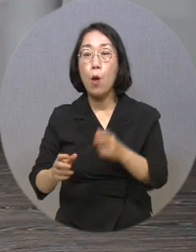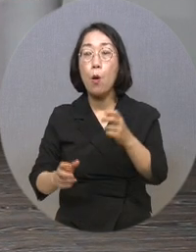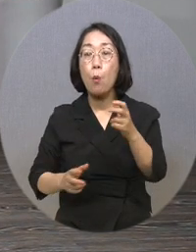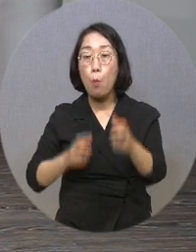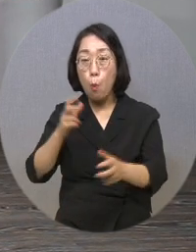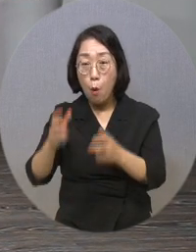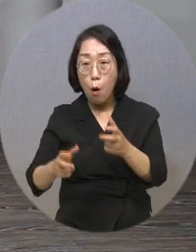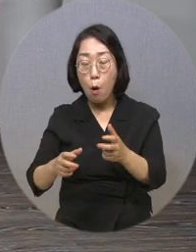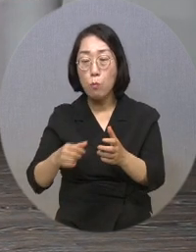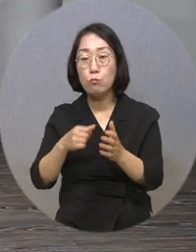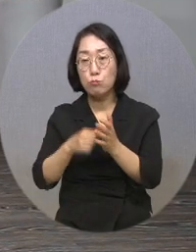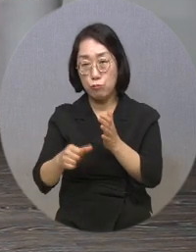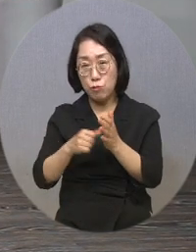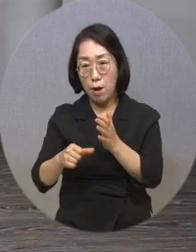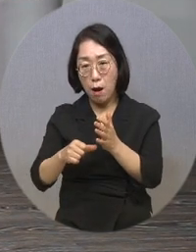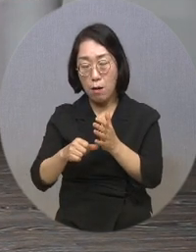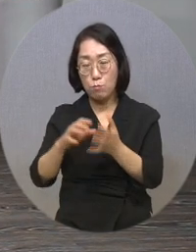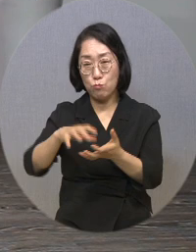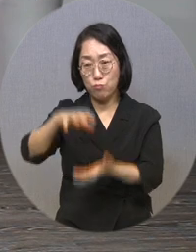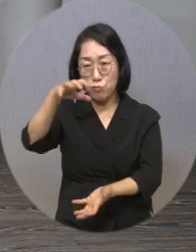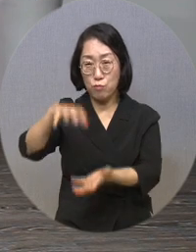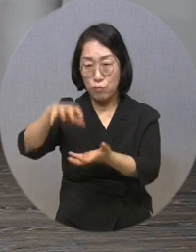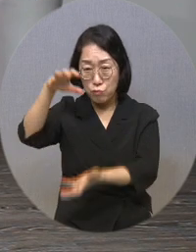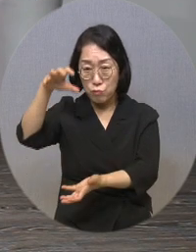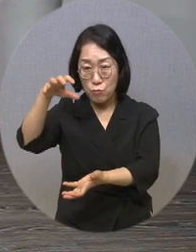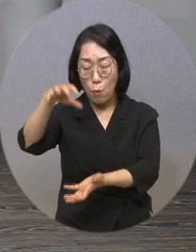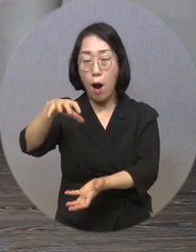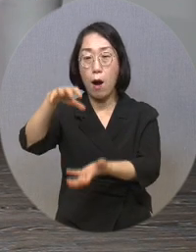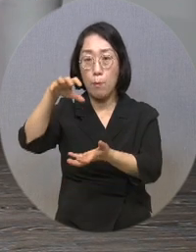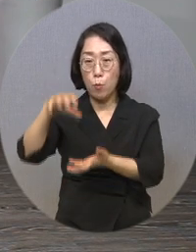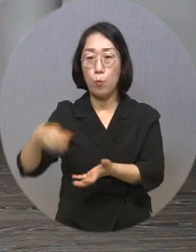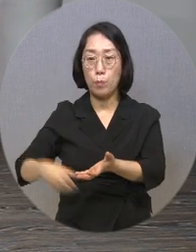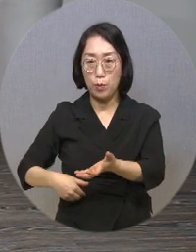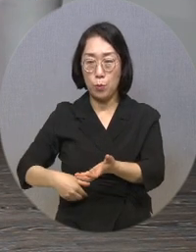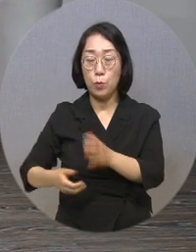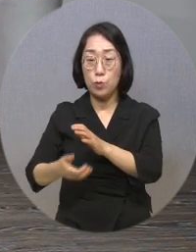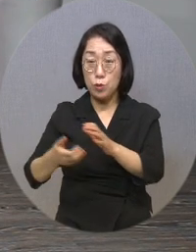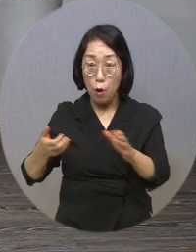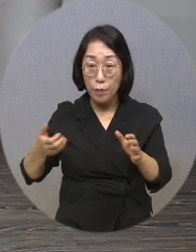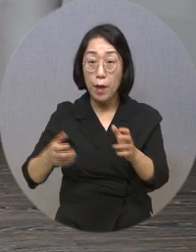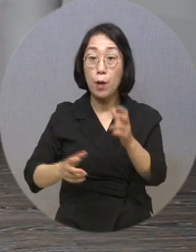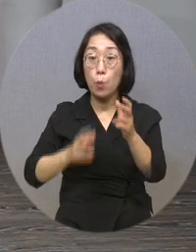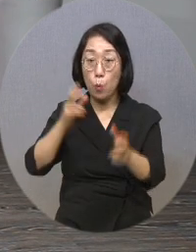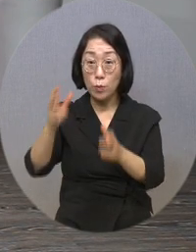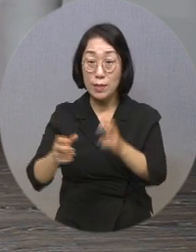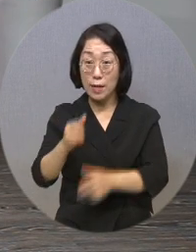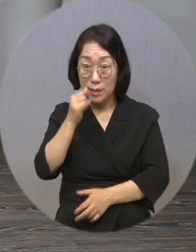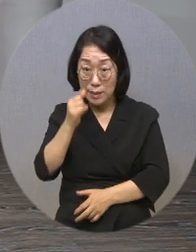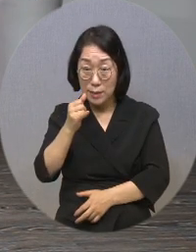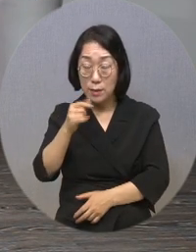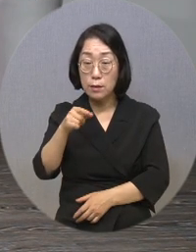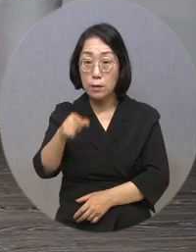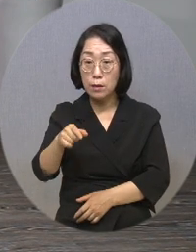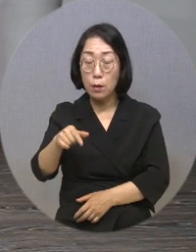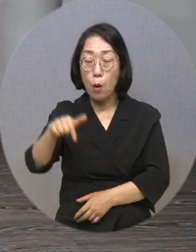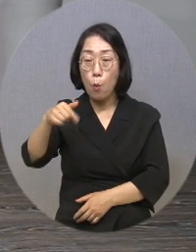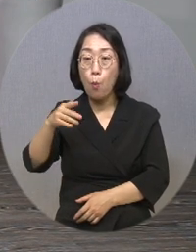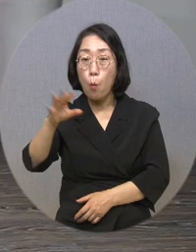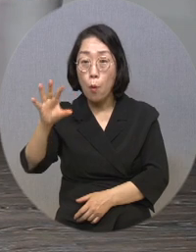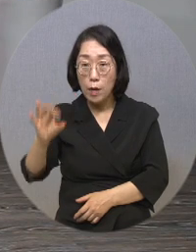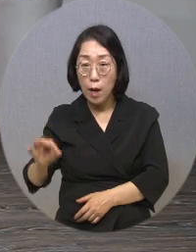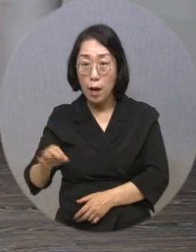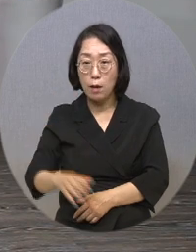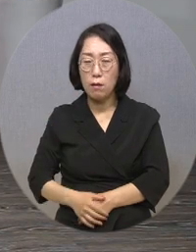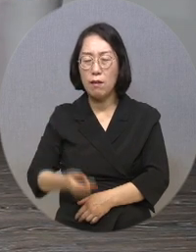공호물량이라는 것은 수도권 정비법이 개정되기 전에 과거에 공장이 있었을 거 아닙니까? 네. 고양시는 안타깝게도